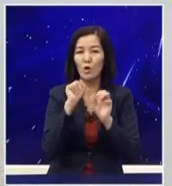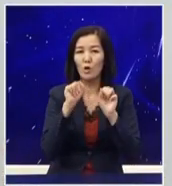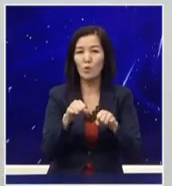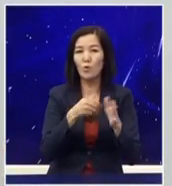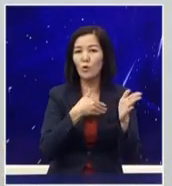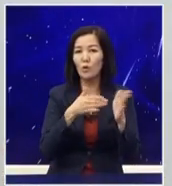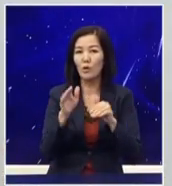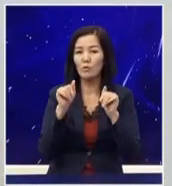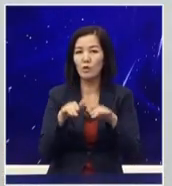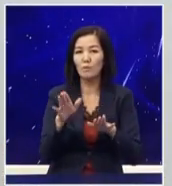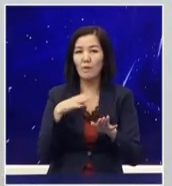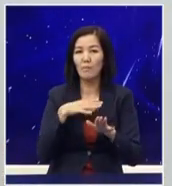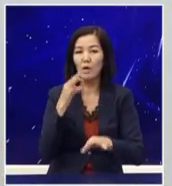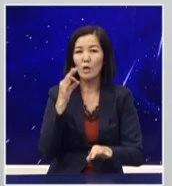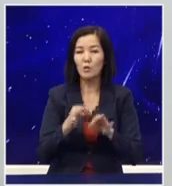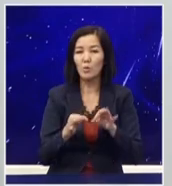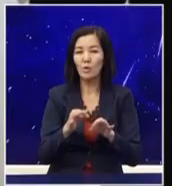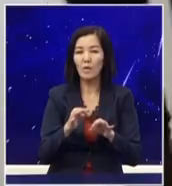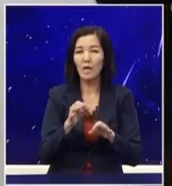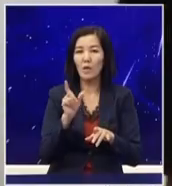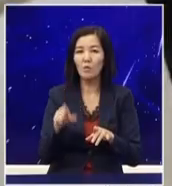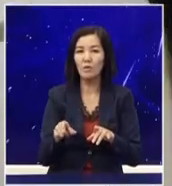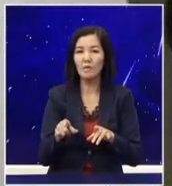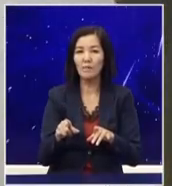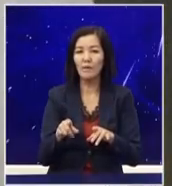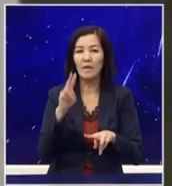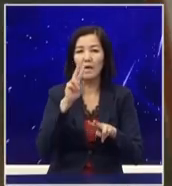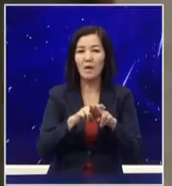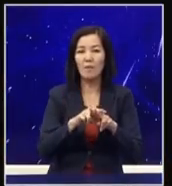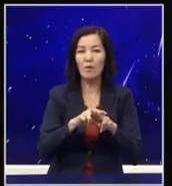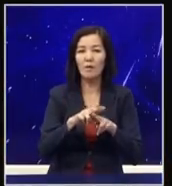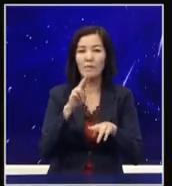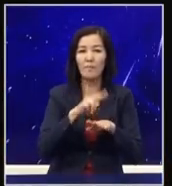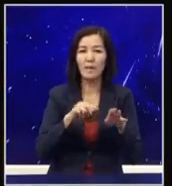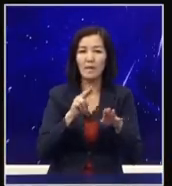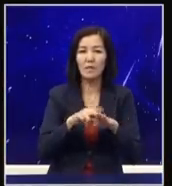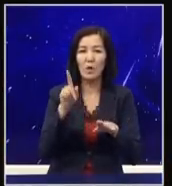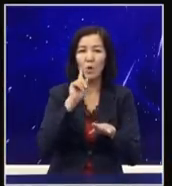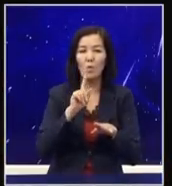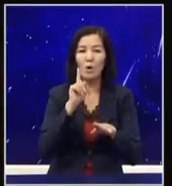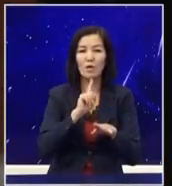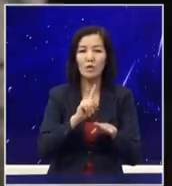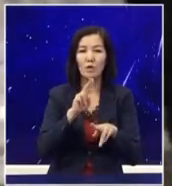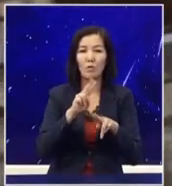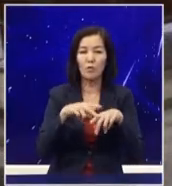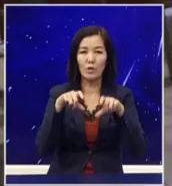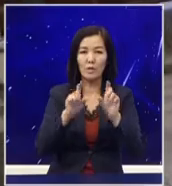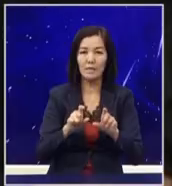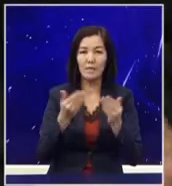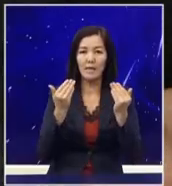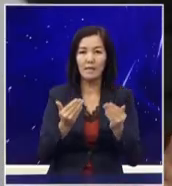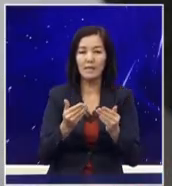туралы шешім қабылдады. Сотталушы азамат сот залында қамауға алынып, аудандық полицияның уақытша ұстау изоляторына